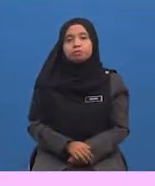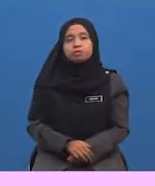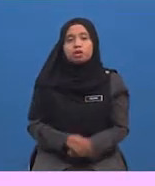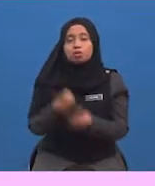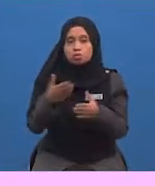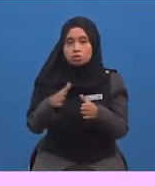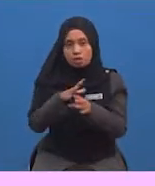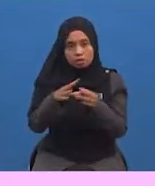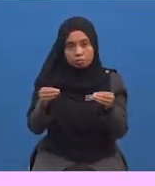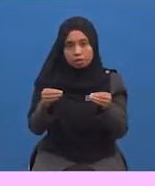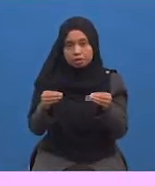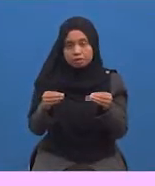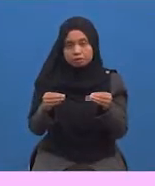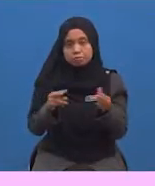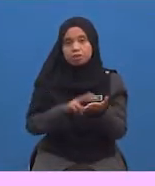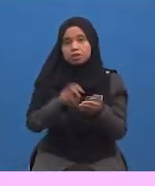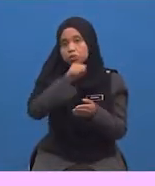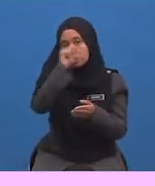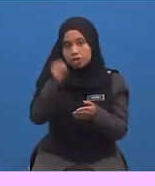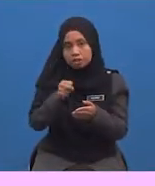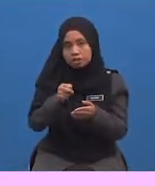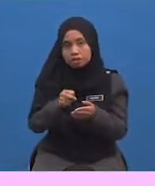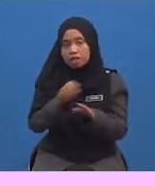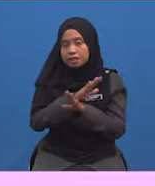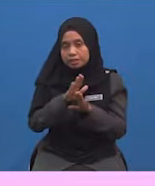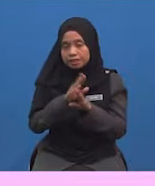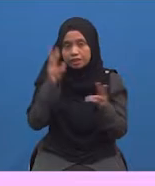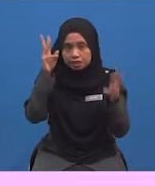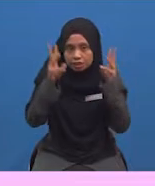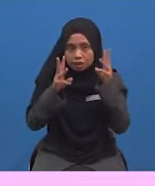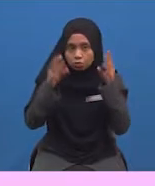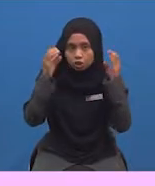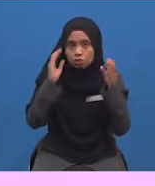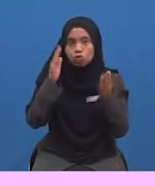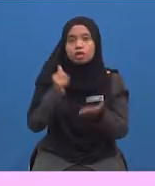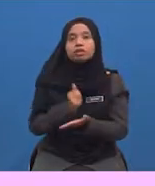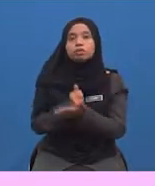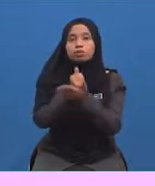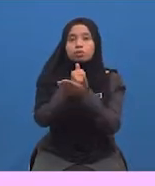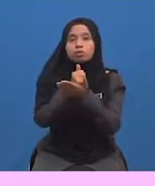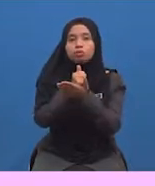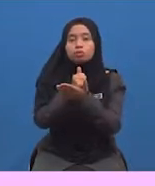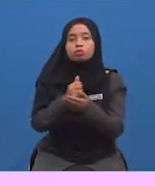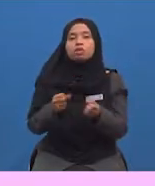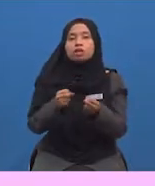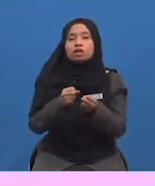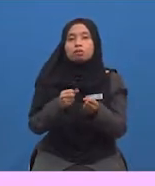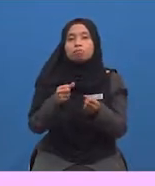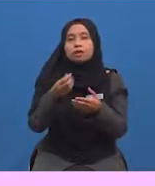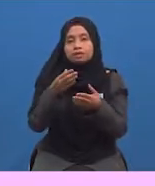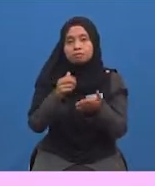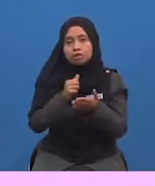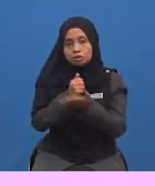Sudah selesai membaca soalan yang tadi? Jangan risau, cikgu akan bantu anda untuk menyelesaikan soalan